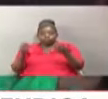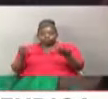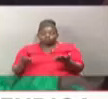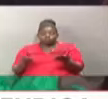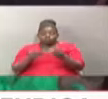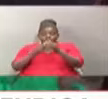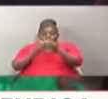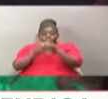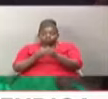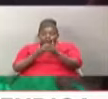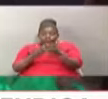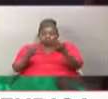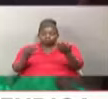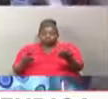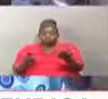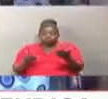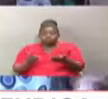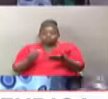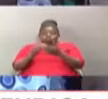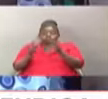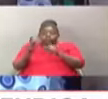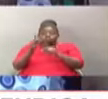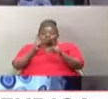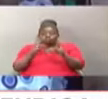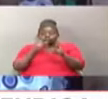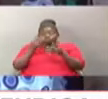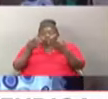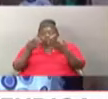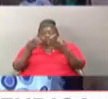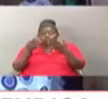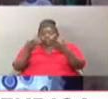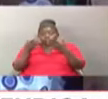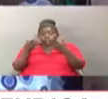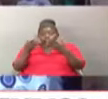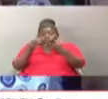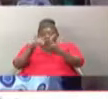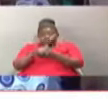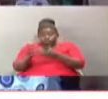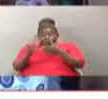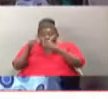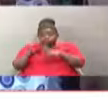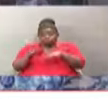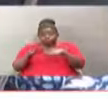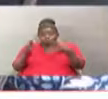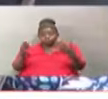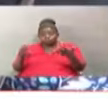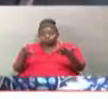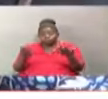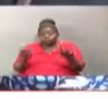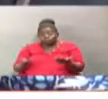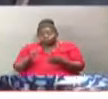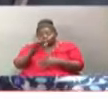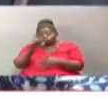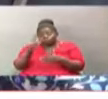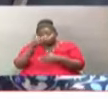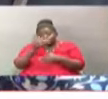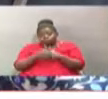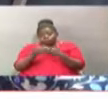Richard Semwanga tumwesi jadukiride bannamwando bamulekwa n'abantu abalala batalina mwasirize mbuya kina wataka n'ebitundu